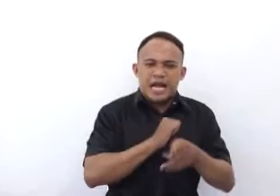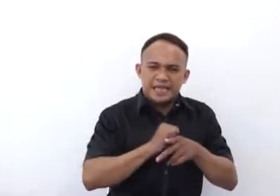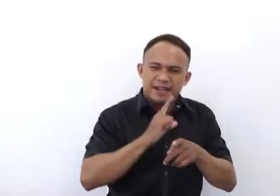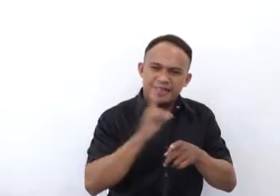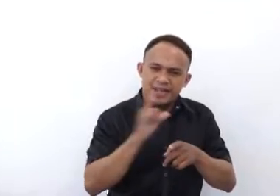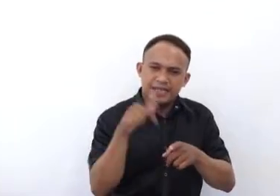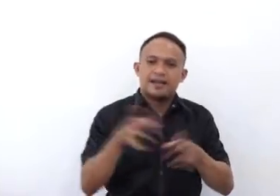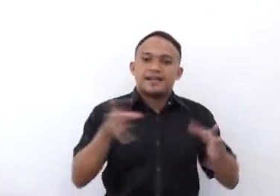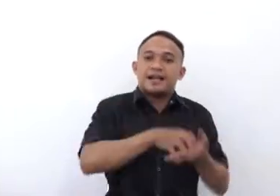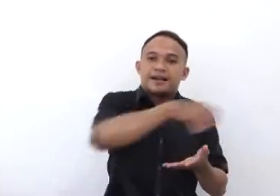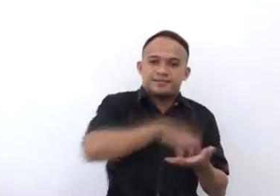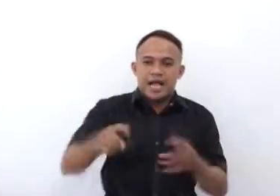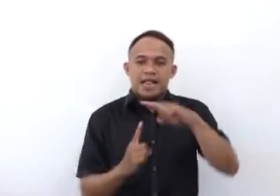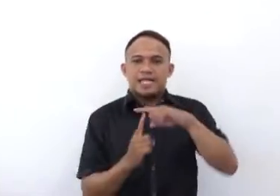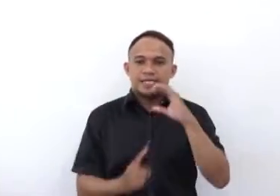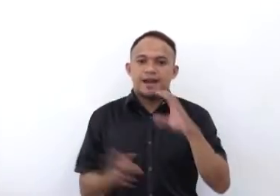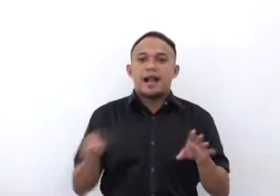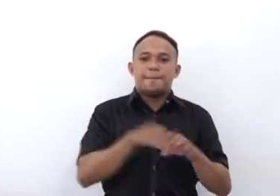2021 mendatang.